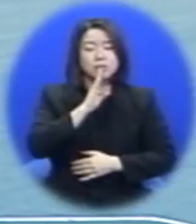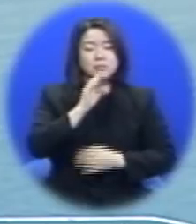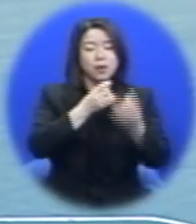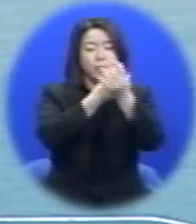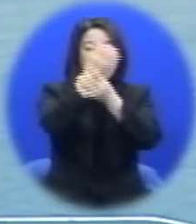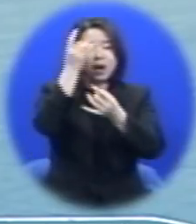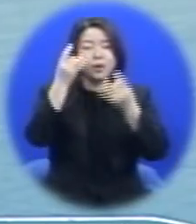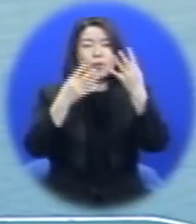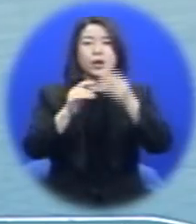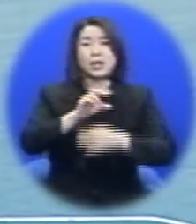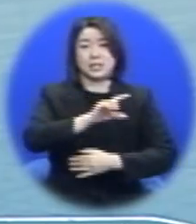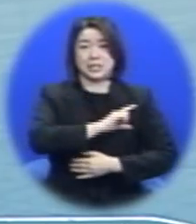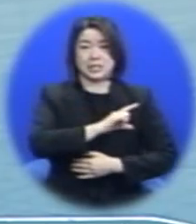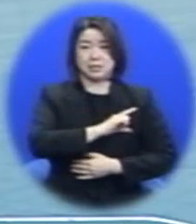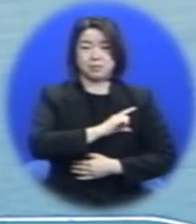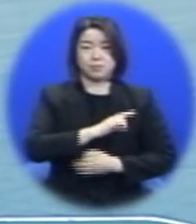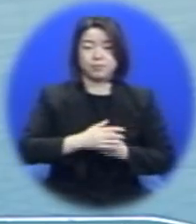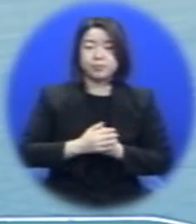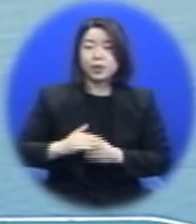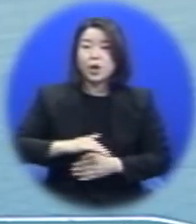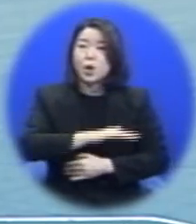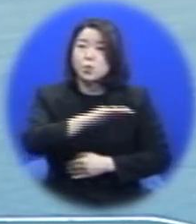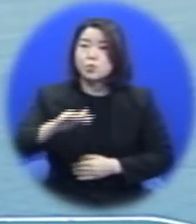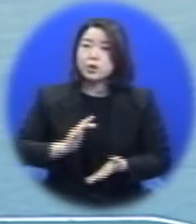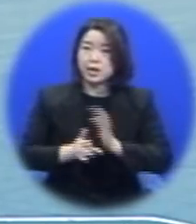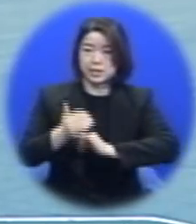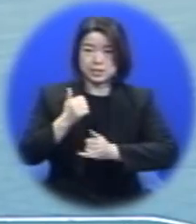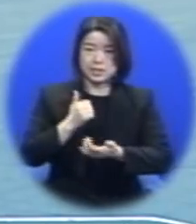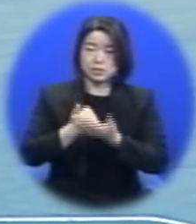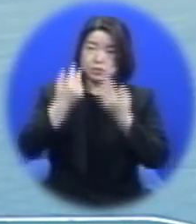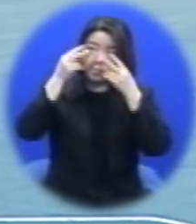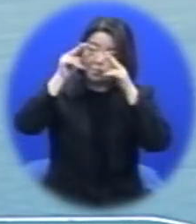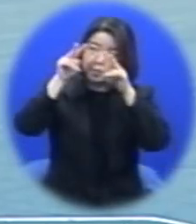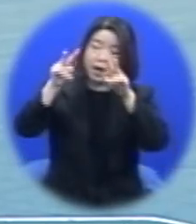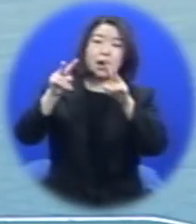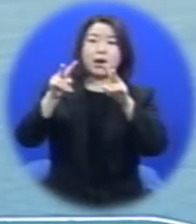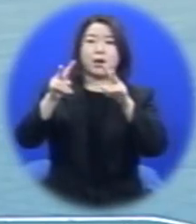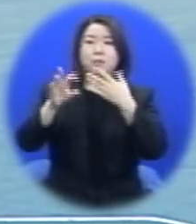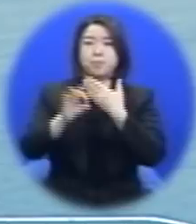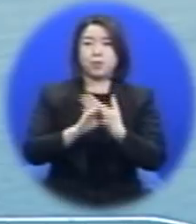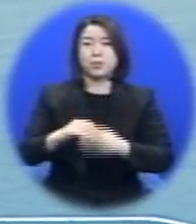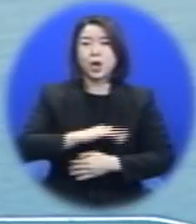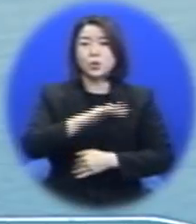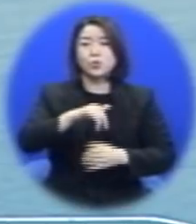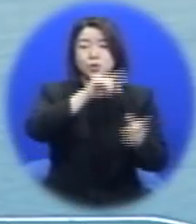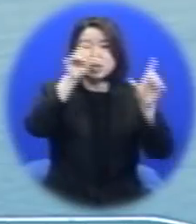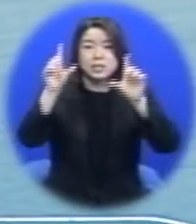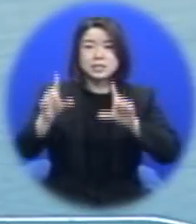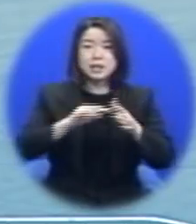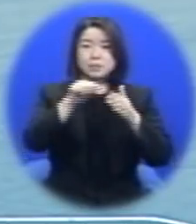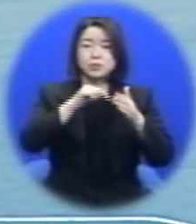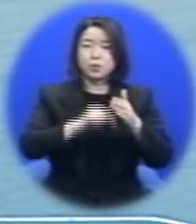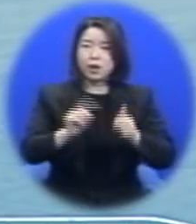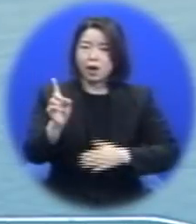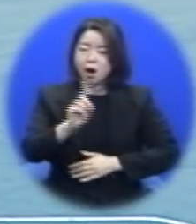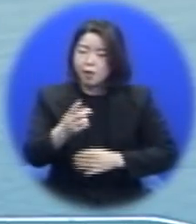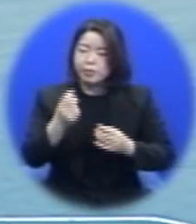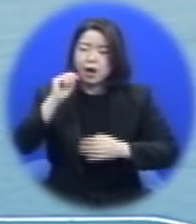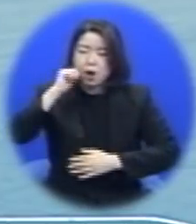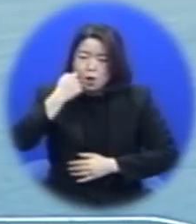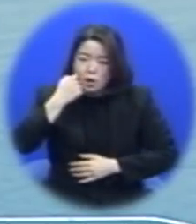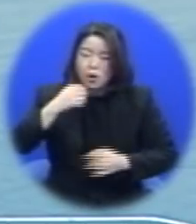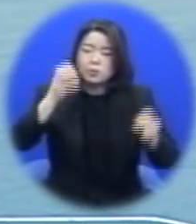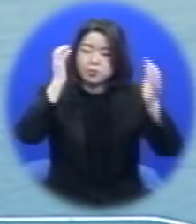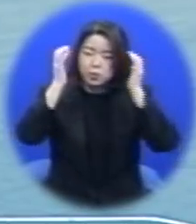이름입니다. 우리가 어린 양 예수를 바라보게 된다면 우리의 삶 속에 어떤 어려움과 고통과